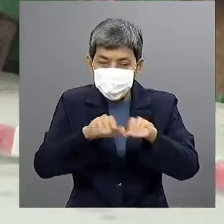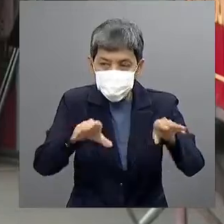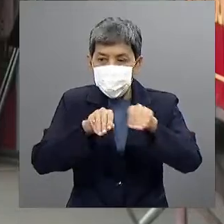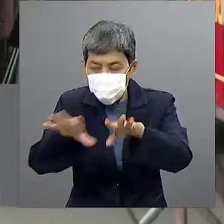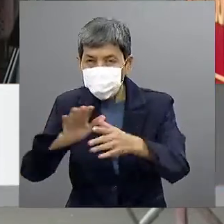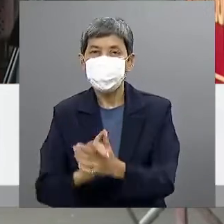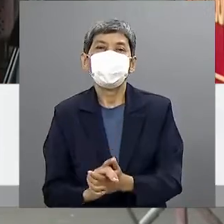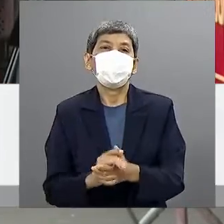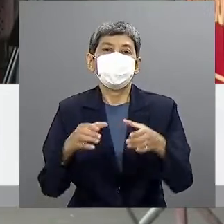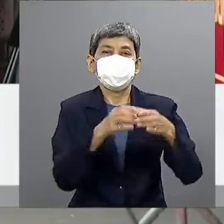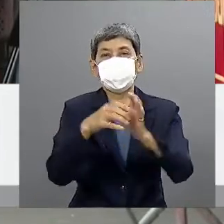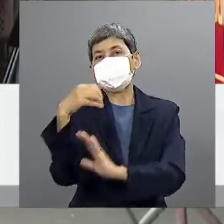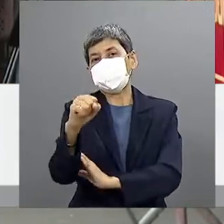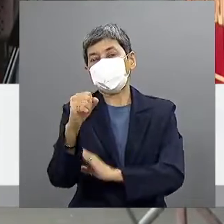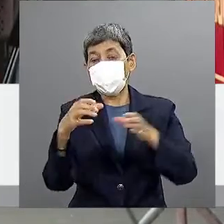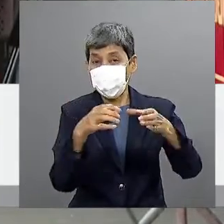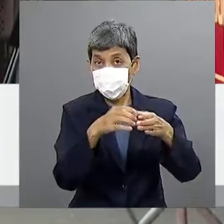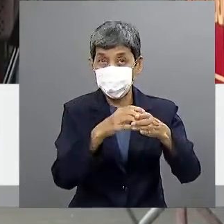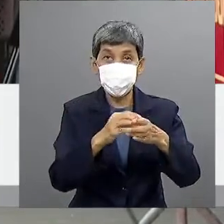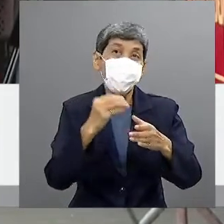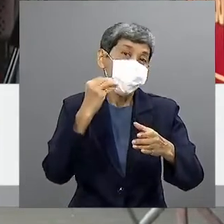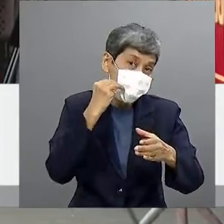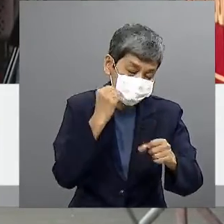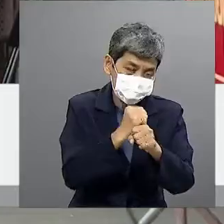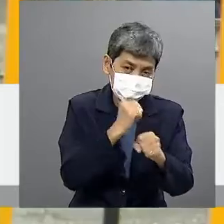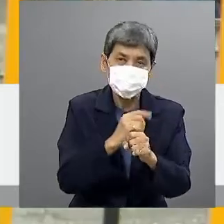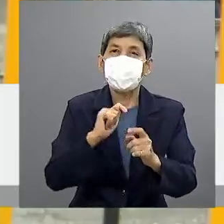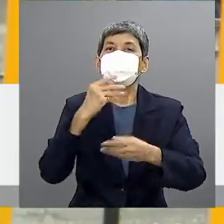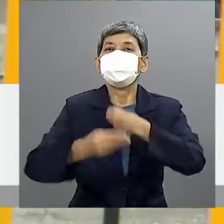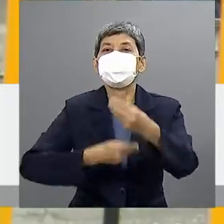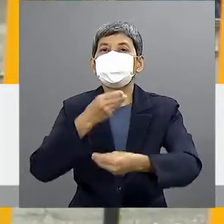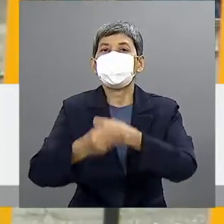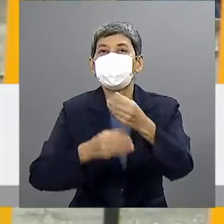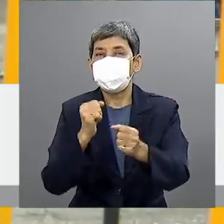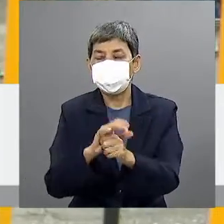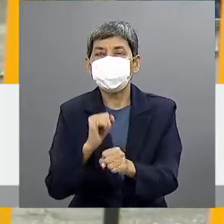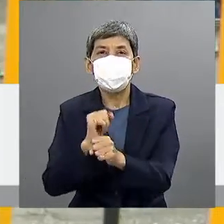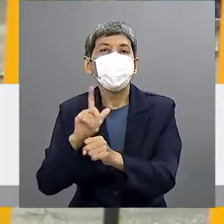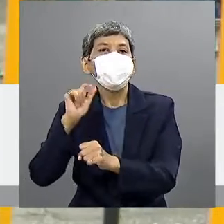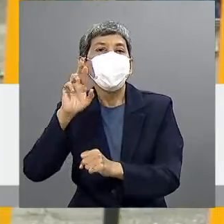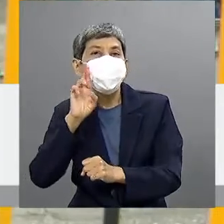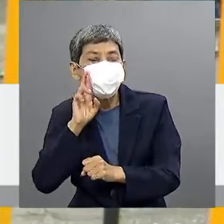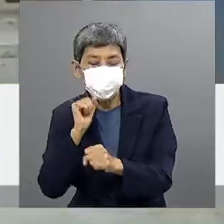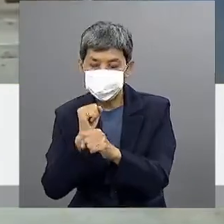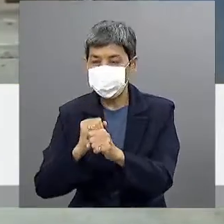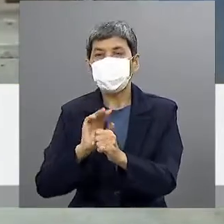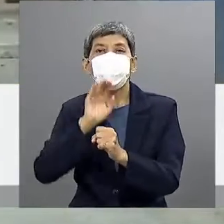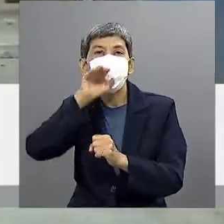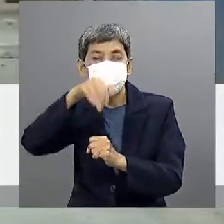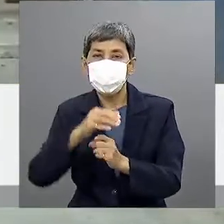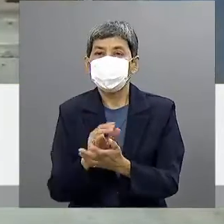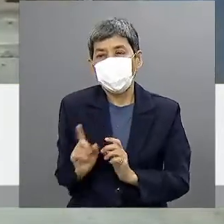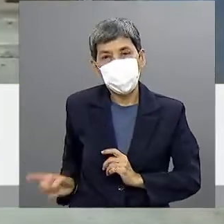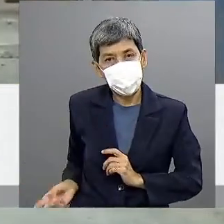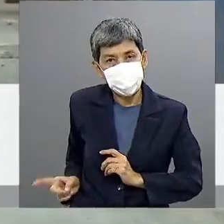ตอร์เช่นคัตเตอร์บ้านขุนช่างเคียนตลาดสดสันป่าตองตลาดสดแม่ริมแล้วก็ที่ตลาดสดเทศบาลตำบลหางดงครับการ